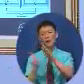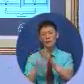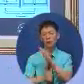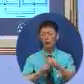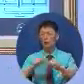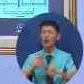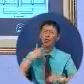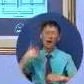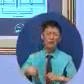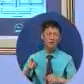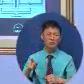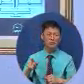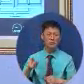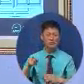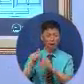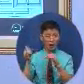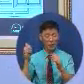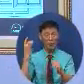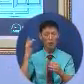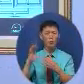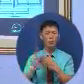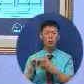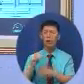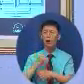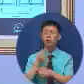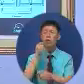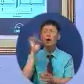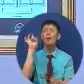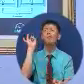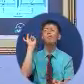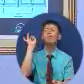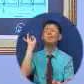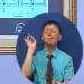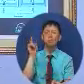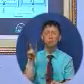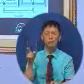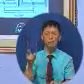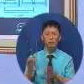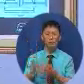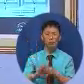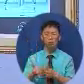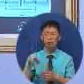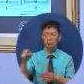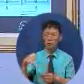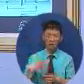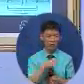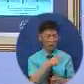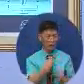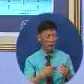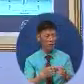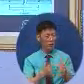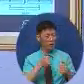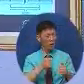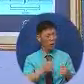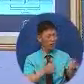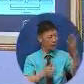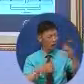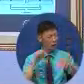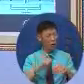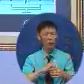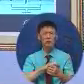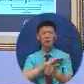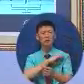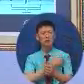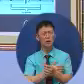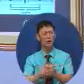주도해본 경험이 없더라. 이런 사람들의 경우도 뭘 해야 될지 모르겠죠. 나랑 쟤랑 이렇게 성취해서 차이가 나는 건